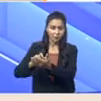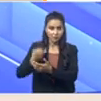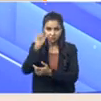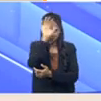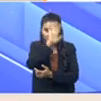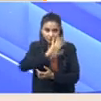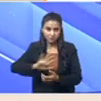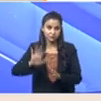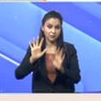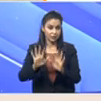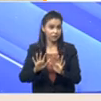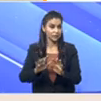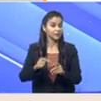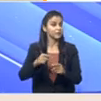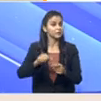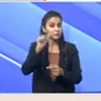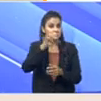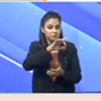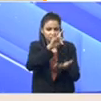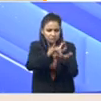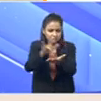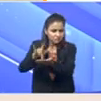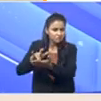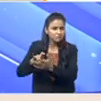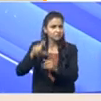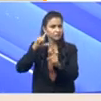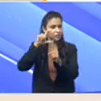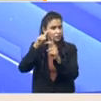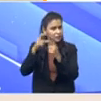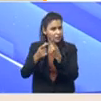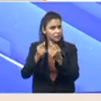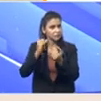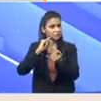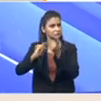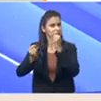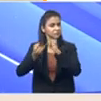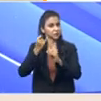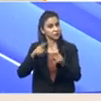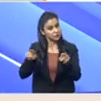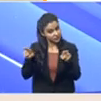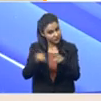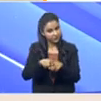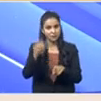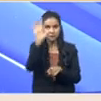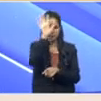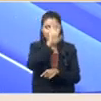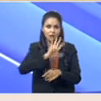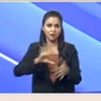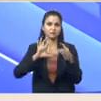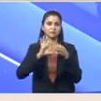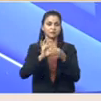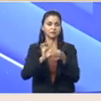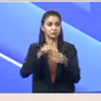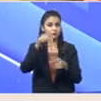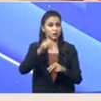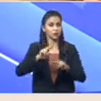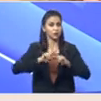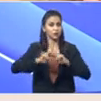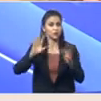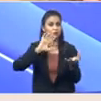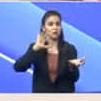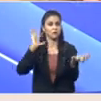है। जहां जहां संस्कृति है, वहां वहां भारत है। आज दुनिया भर के